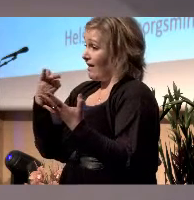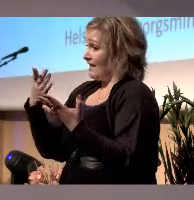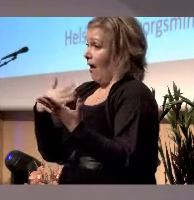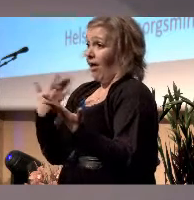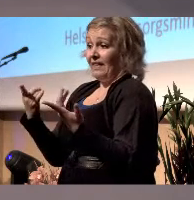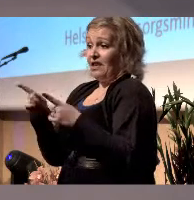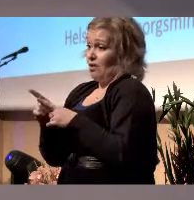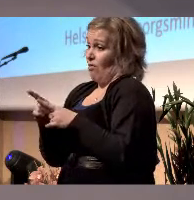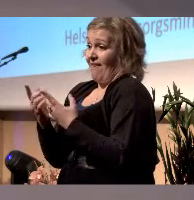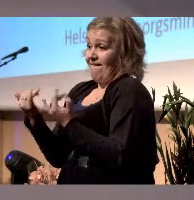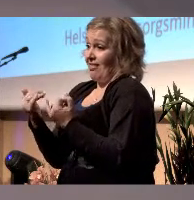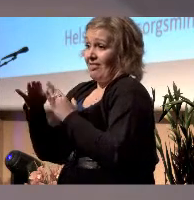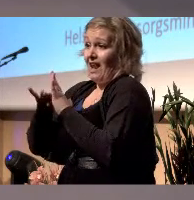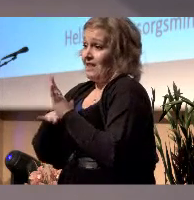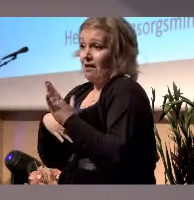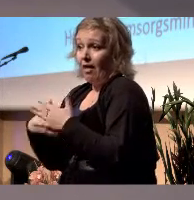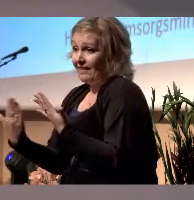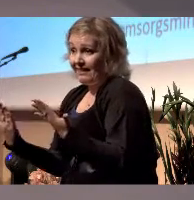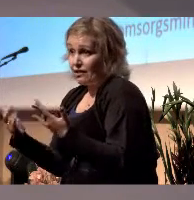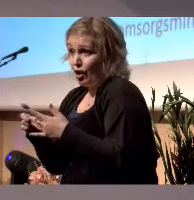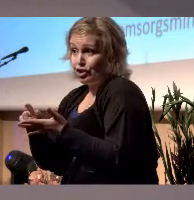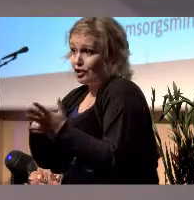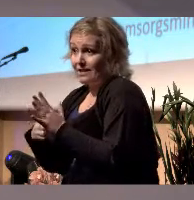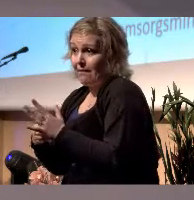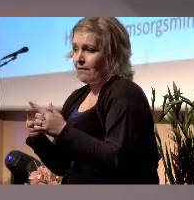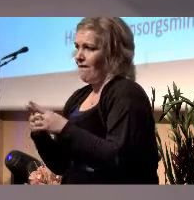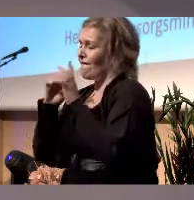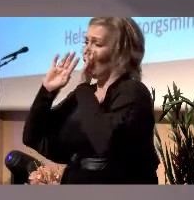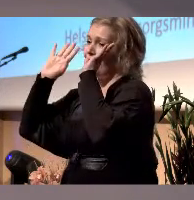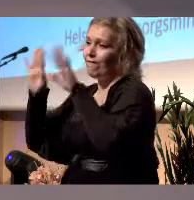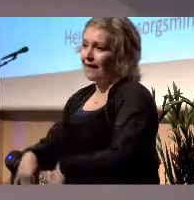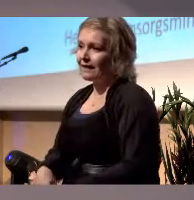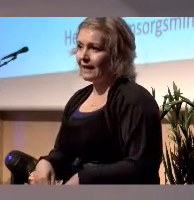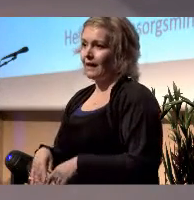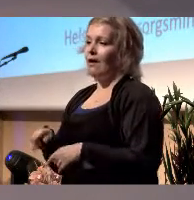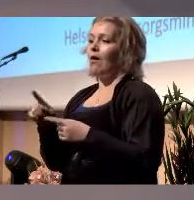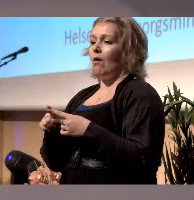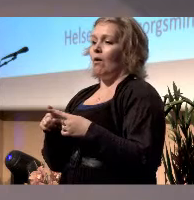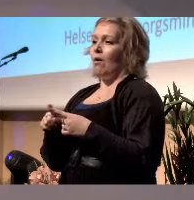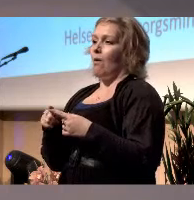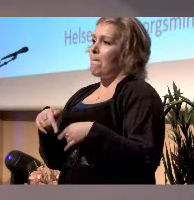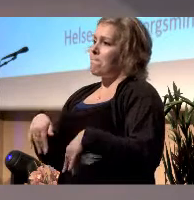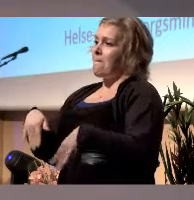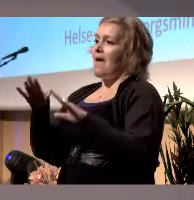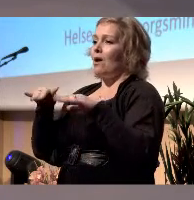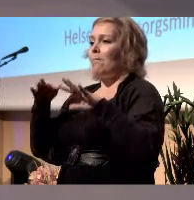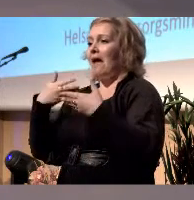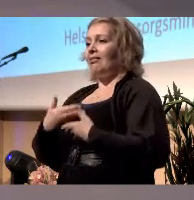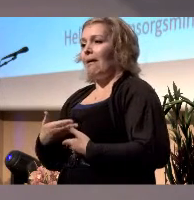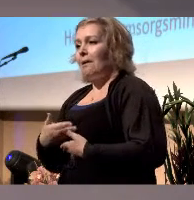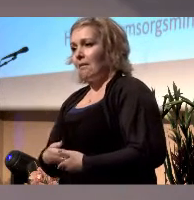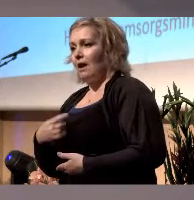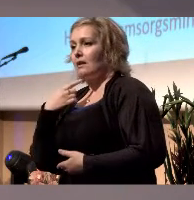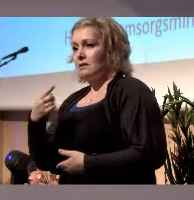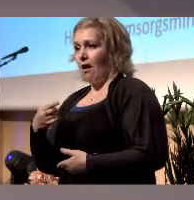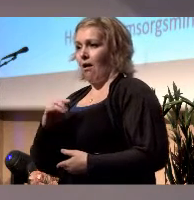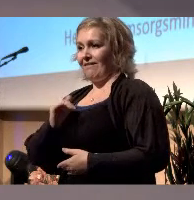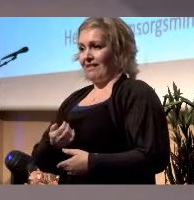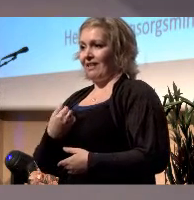opererte ikke engang med ventelister. Det var helt forferdelig, og jeg ble bare mer og mer deprimert, fortalte kvinnen til